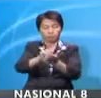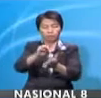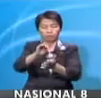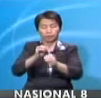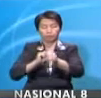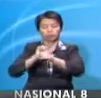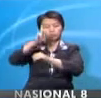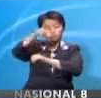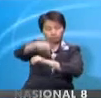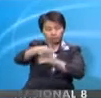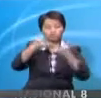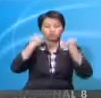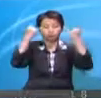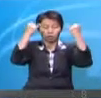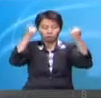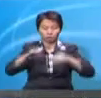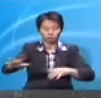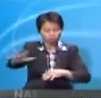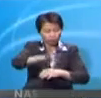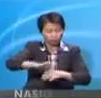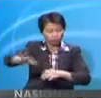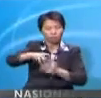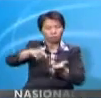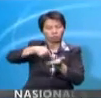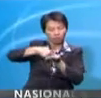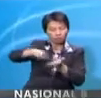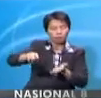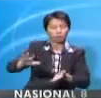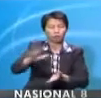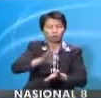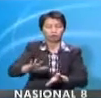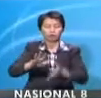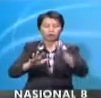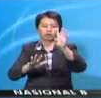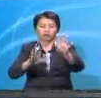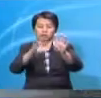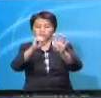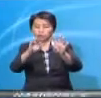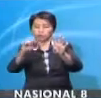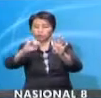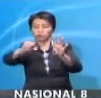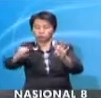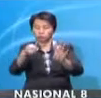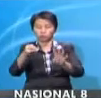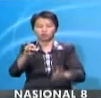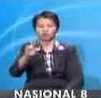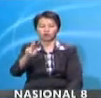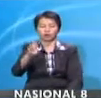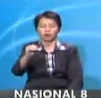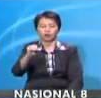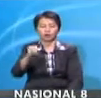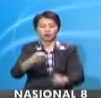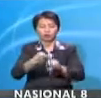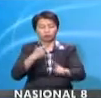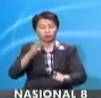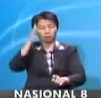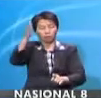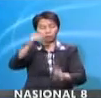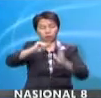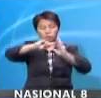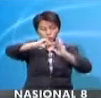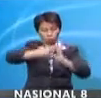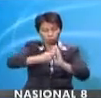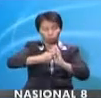Jaya ini dianggarkan menelan belanja sebanyak RM400 juta dan dijangka